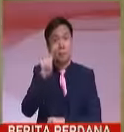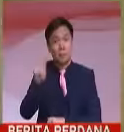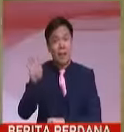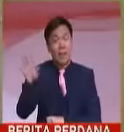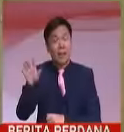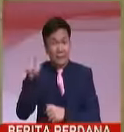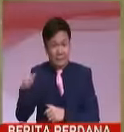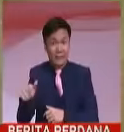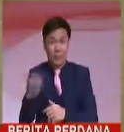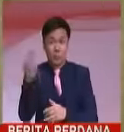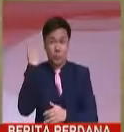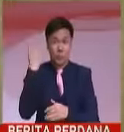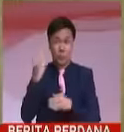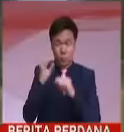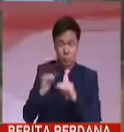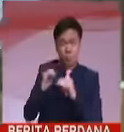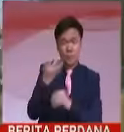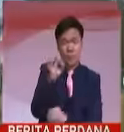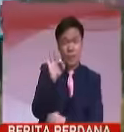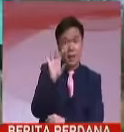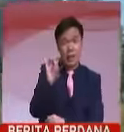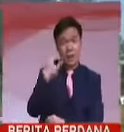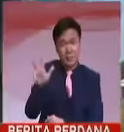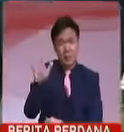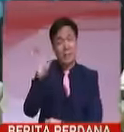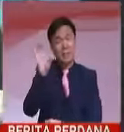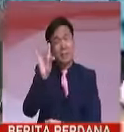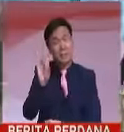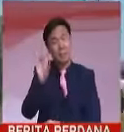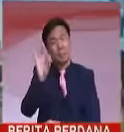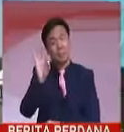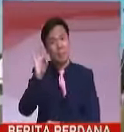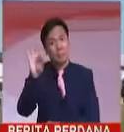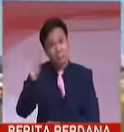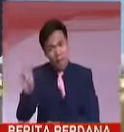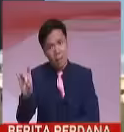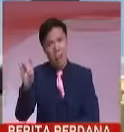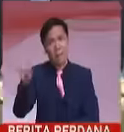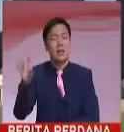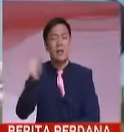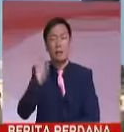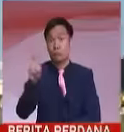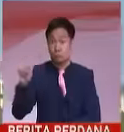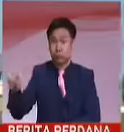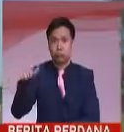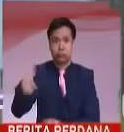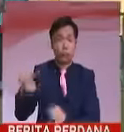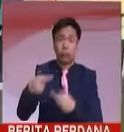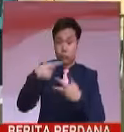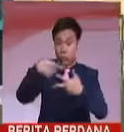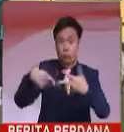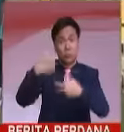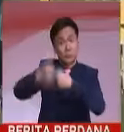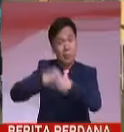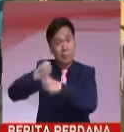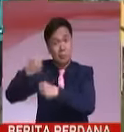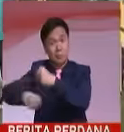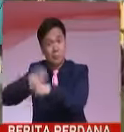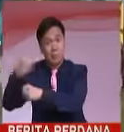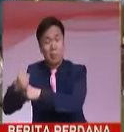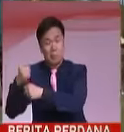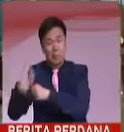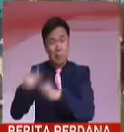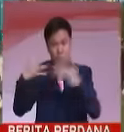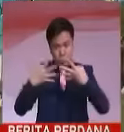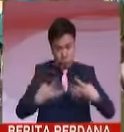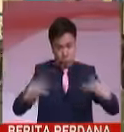membimbing skuad penuh pada 1683 1968 Jan 2014 dengan pencapaian terbaik marah ke pentas final piala Malaysia